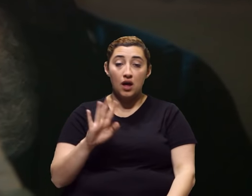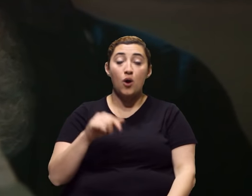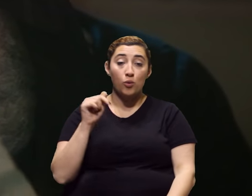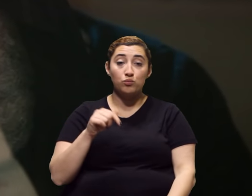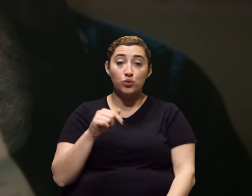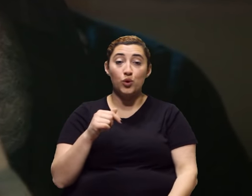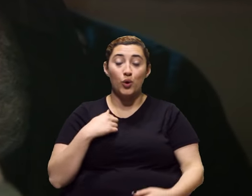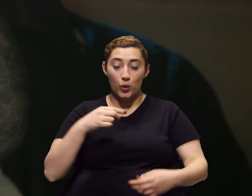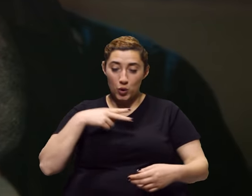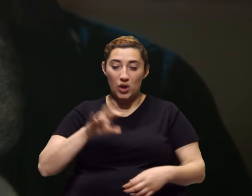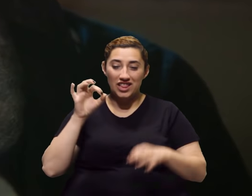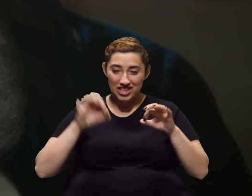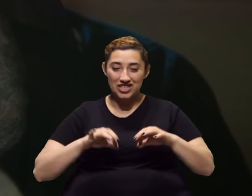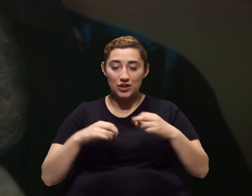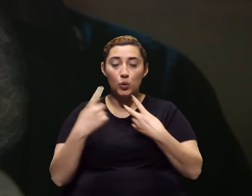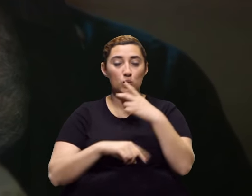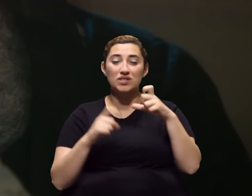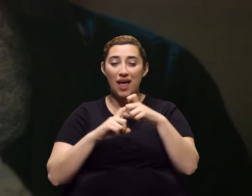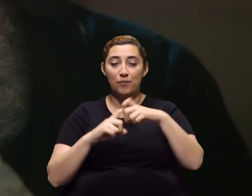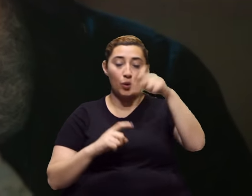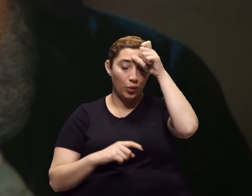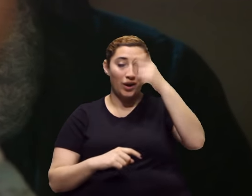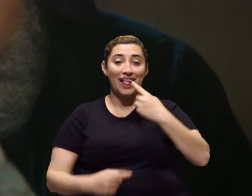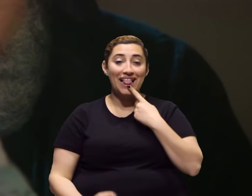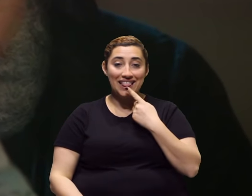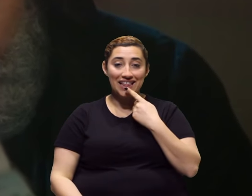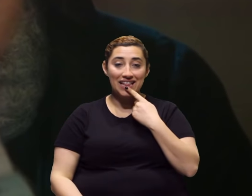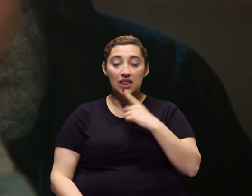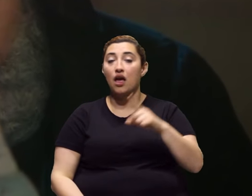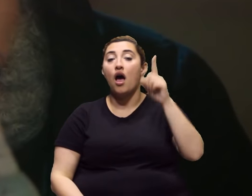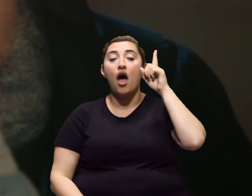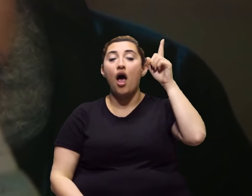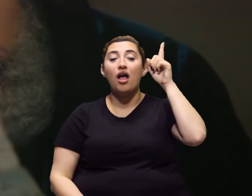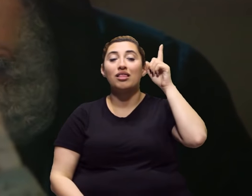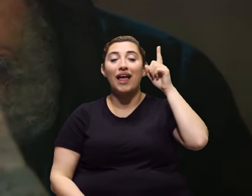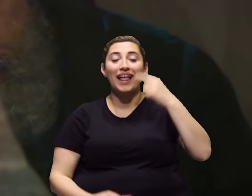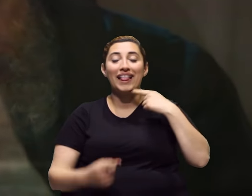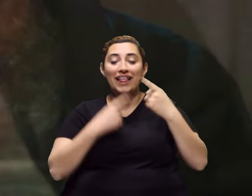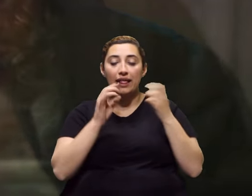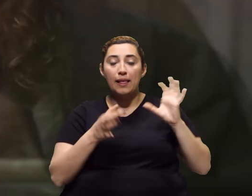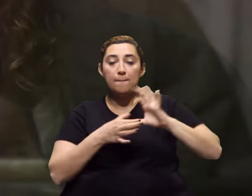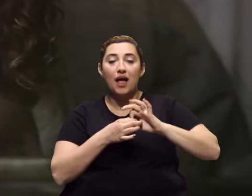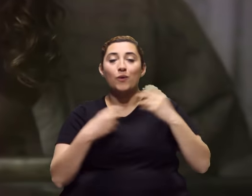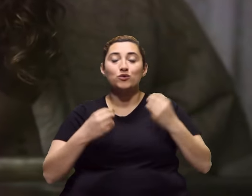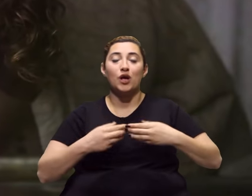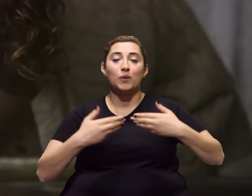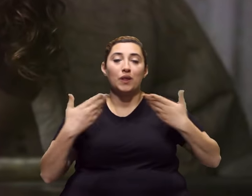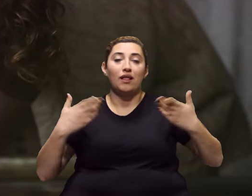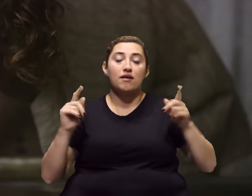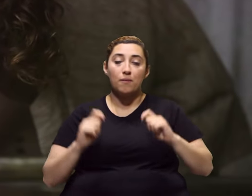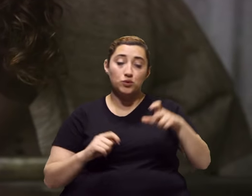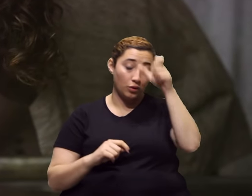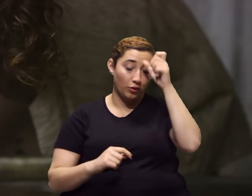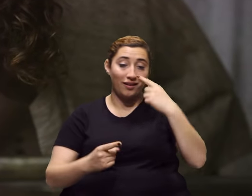bu cihetle Yunus Emre'm Türk dilini Rabbani bilgiyle süslemiştir.